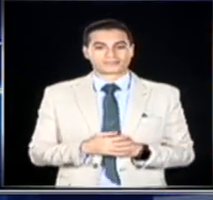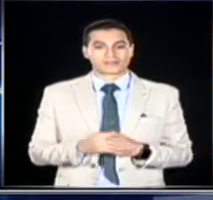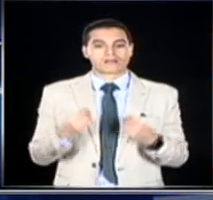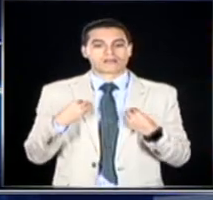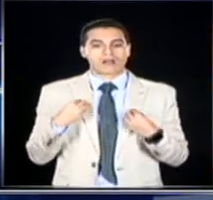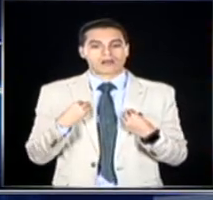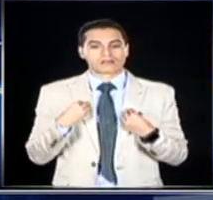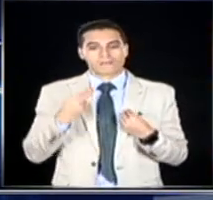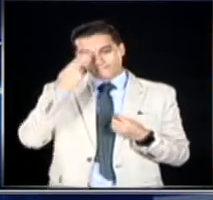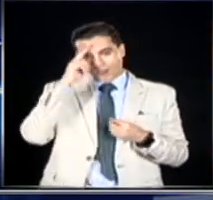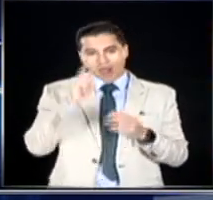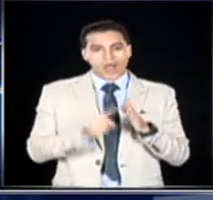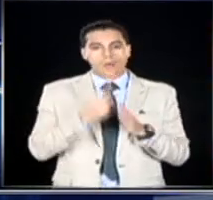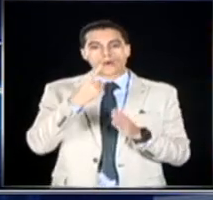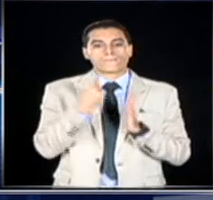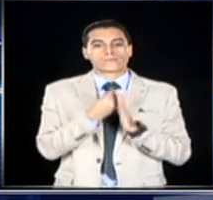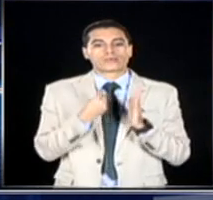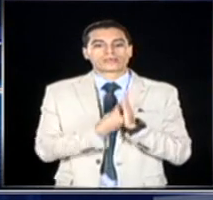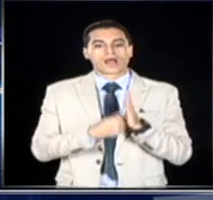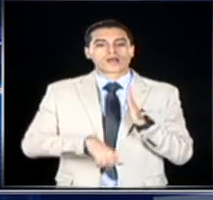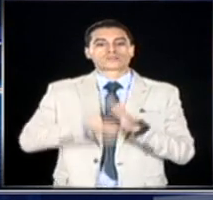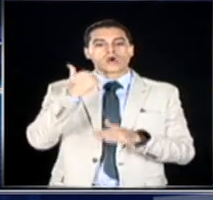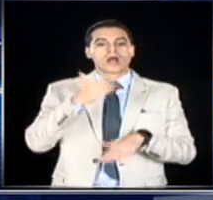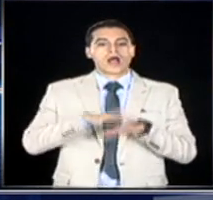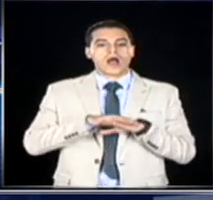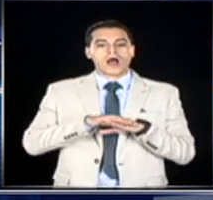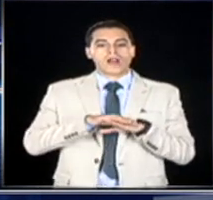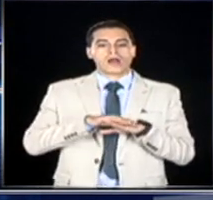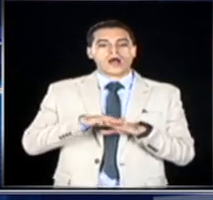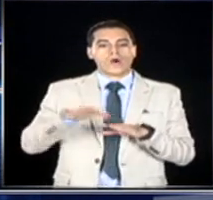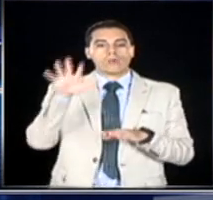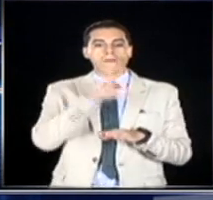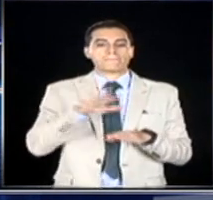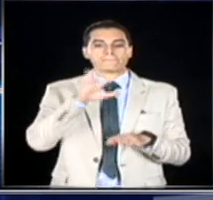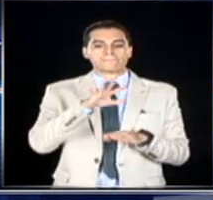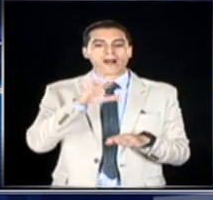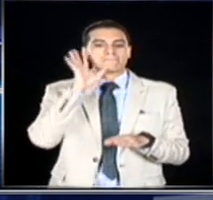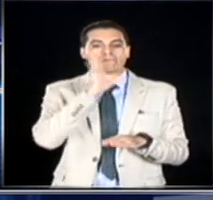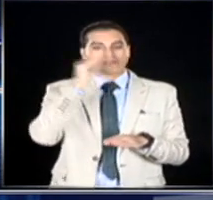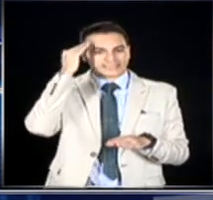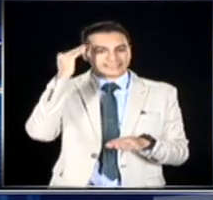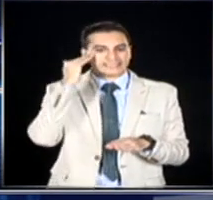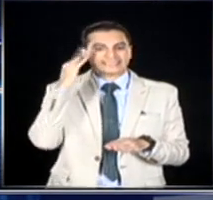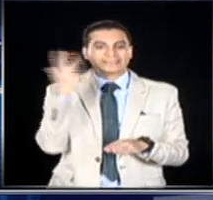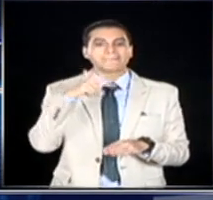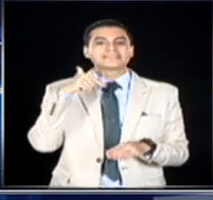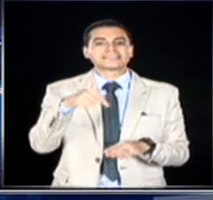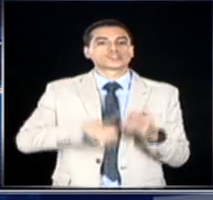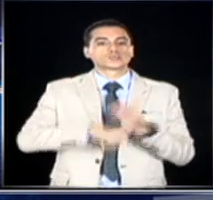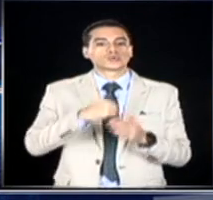رياضة، ما هو أول منتخب يفوز ببطولة أمم أوروبا لكرة القدم سيدات